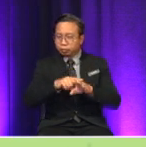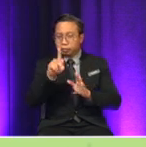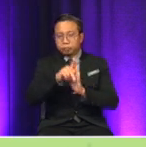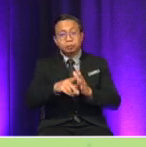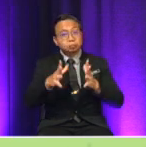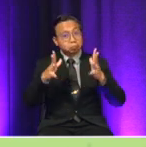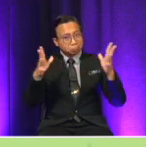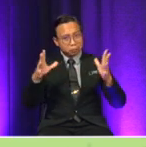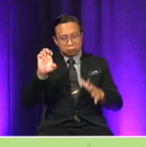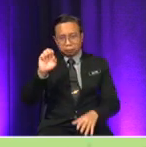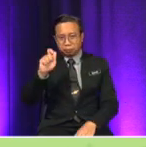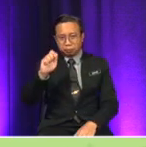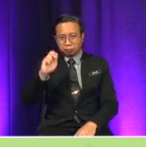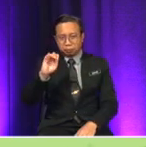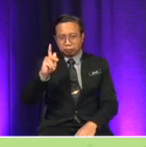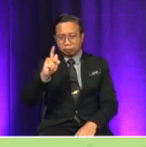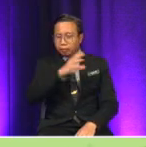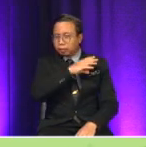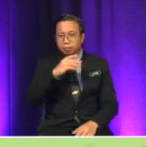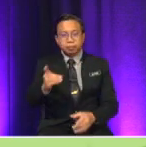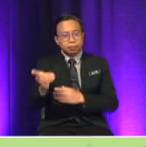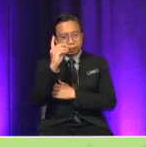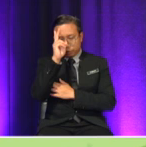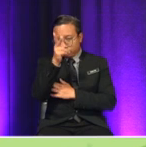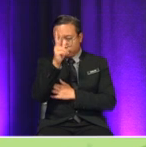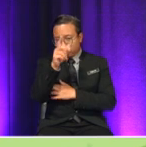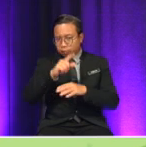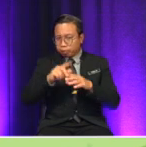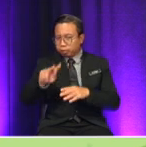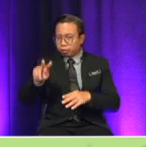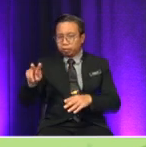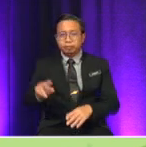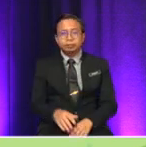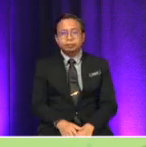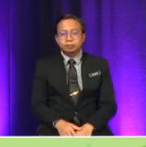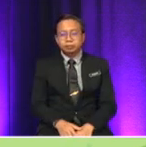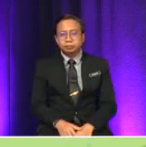perkembangan estetika dan daya kreatif kepada kanak-kanak, Ifah?